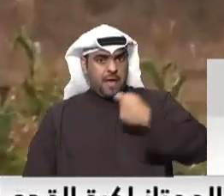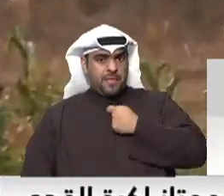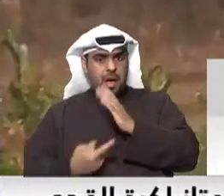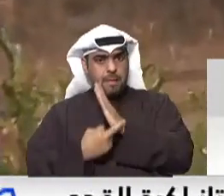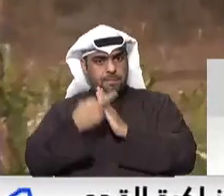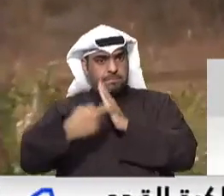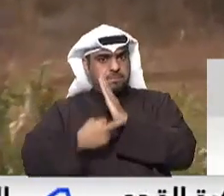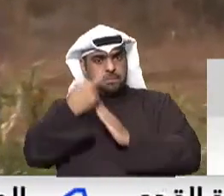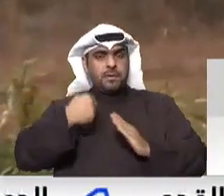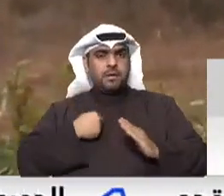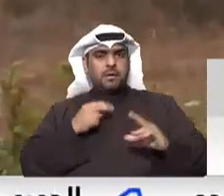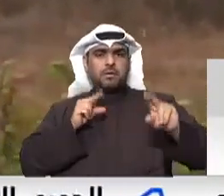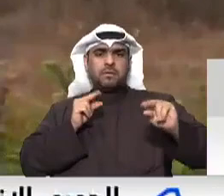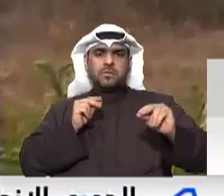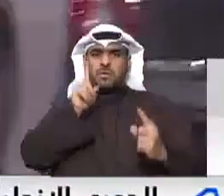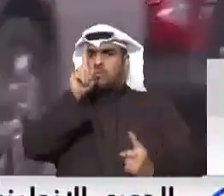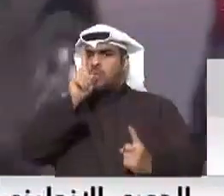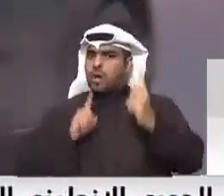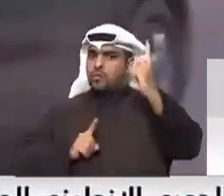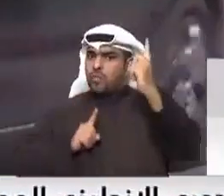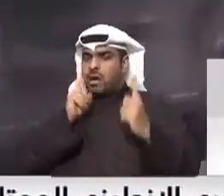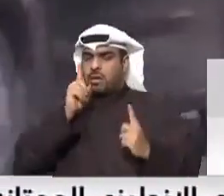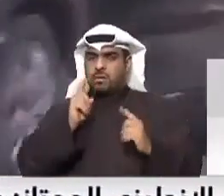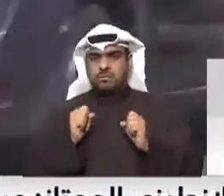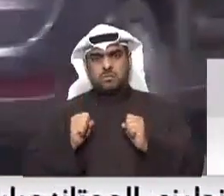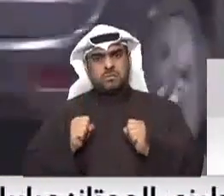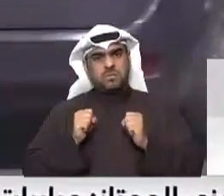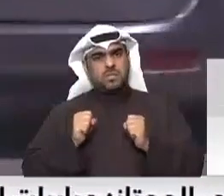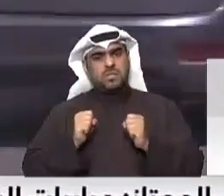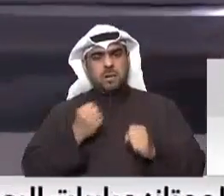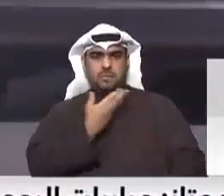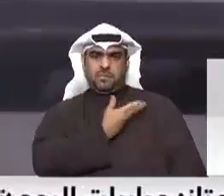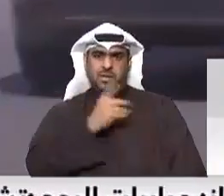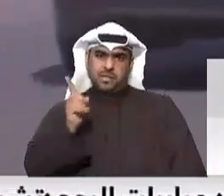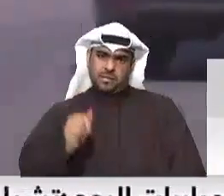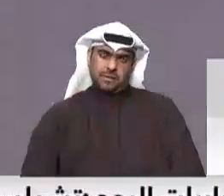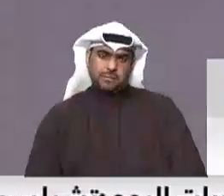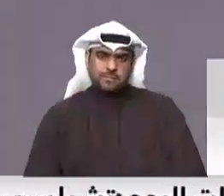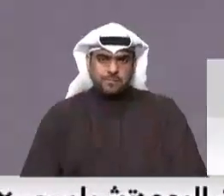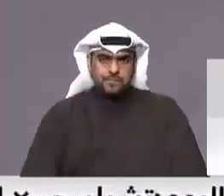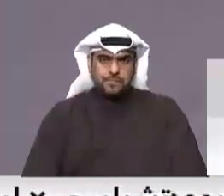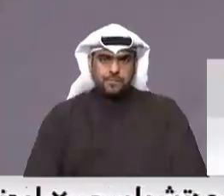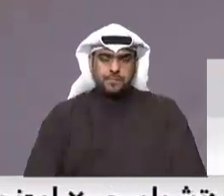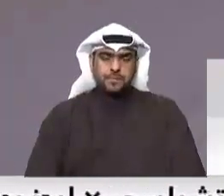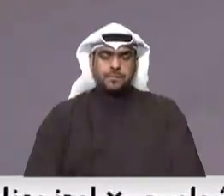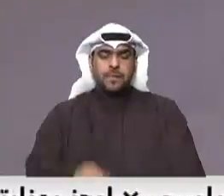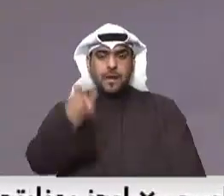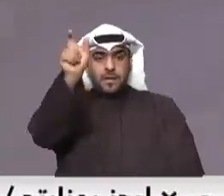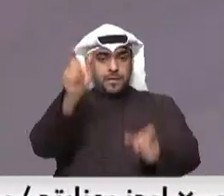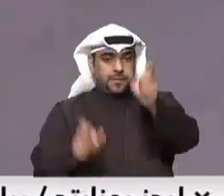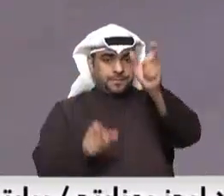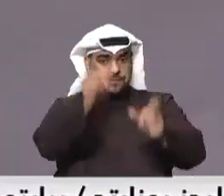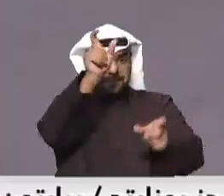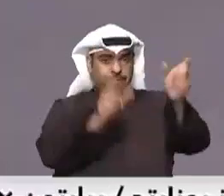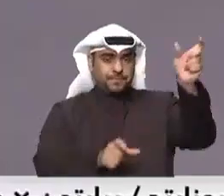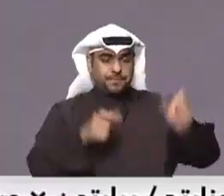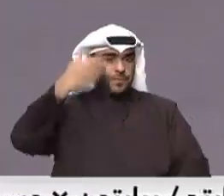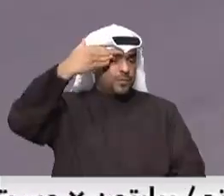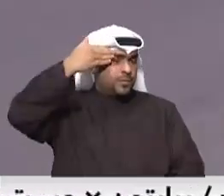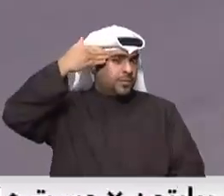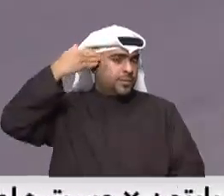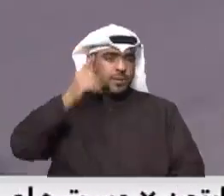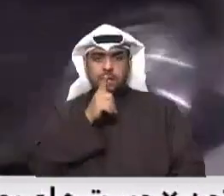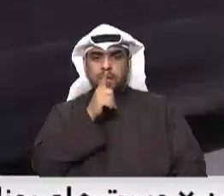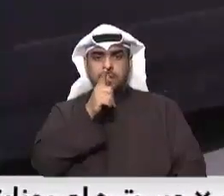وراءه الاحتلال الإسرائيلي هنا في قطاع غزة، ويرى المراقبون أن التوتر الميداني سيبقى سيد